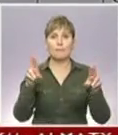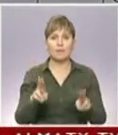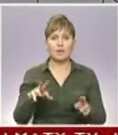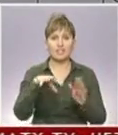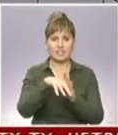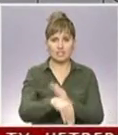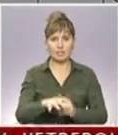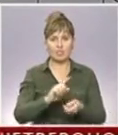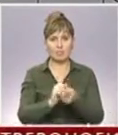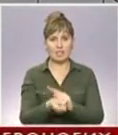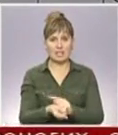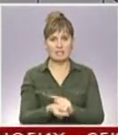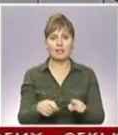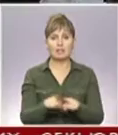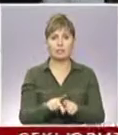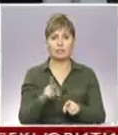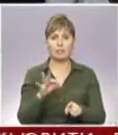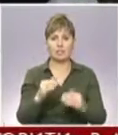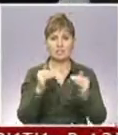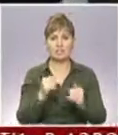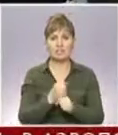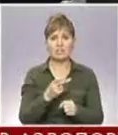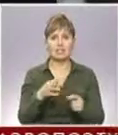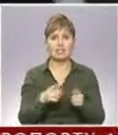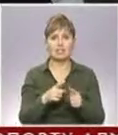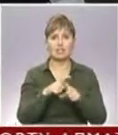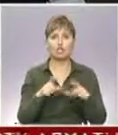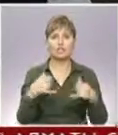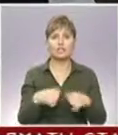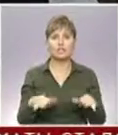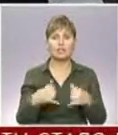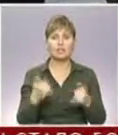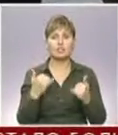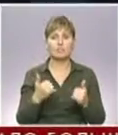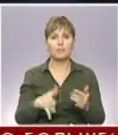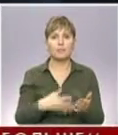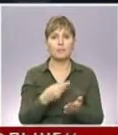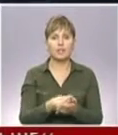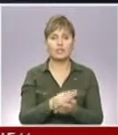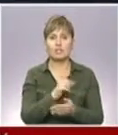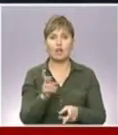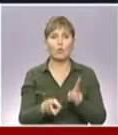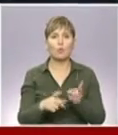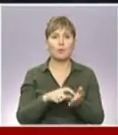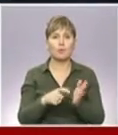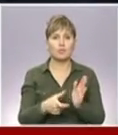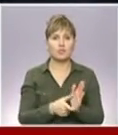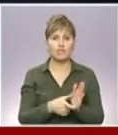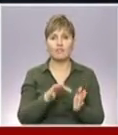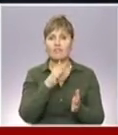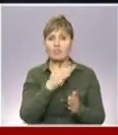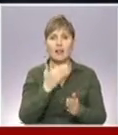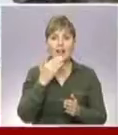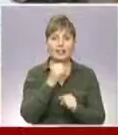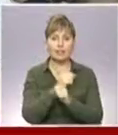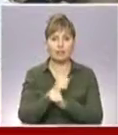были внесены изменения. Так послабления сделали для арендаторов школьных столовых. Теперь они платят только за кухонные помещения, а во время летних